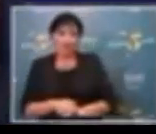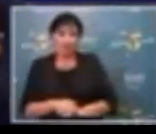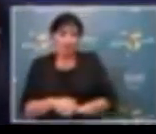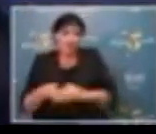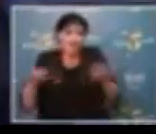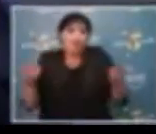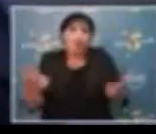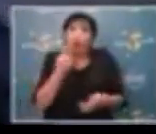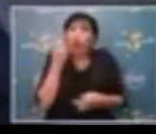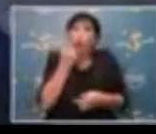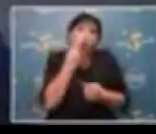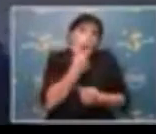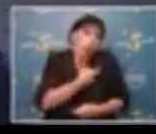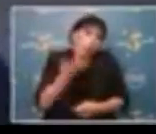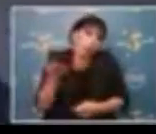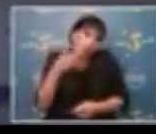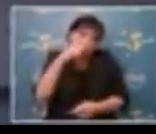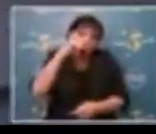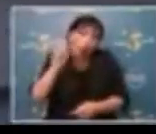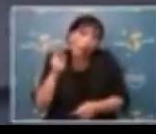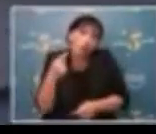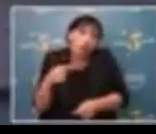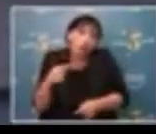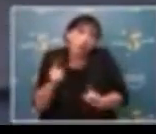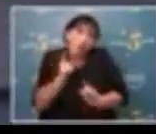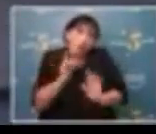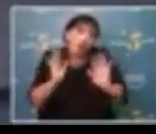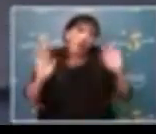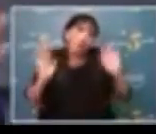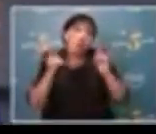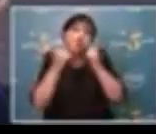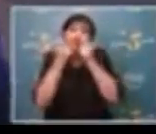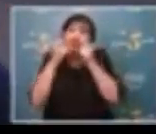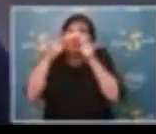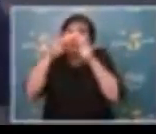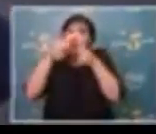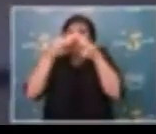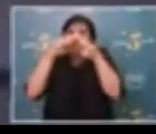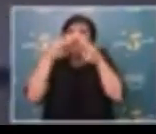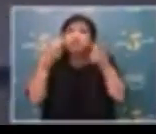L'unico difetto che ha, a queste adenoidi, ho fatto una...